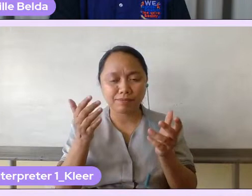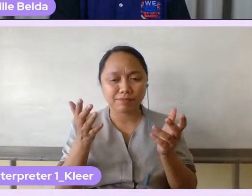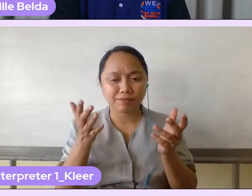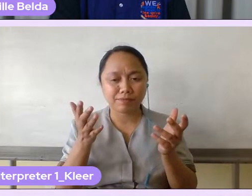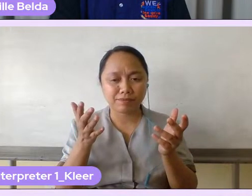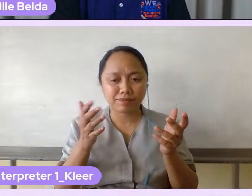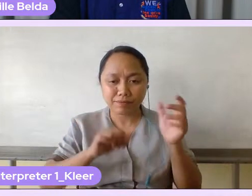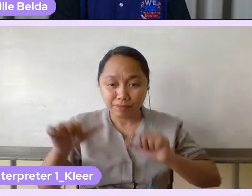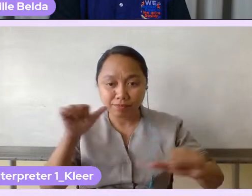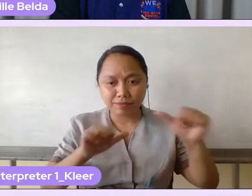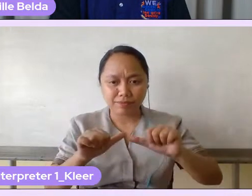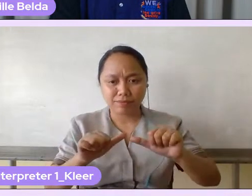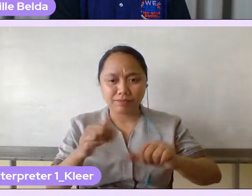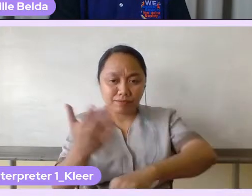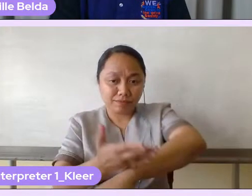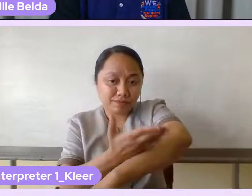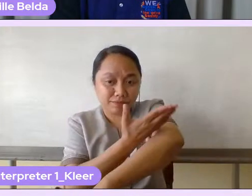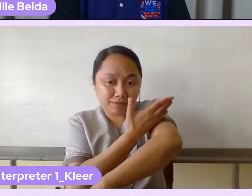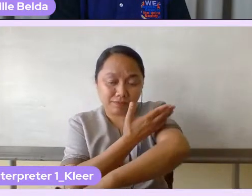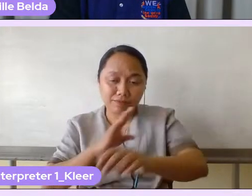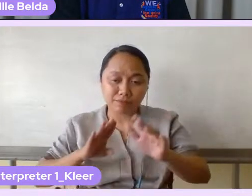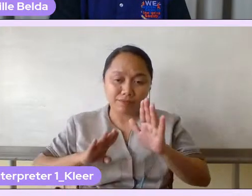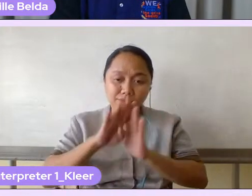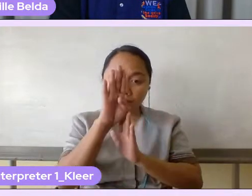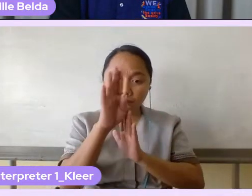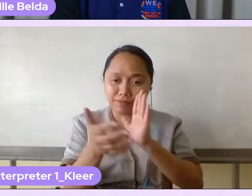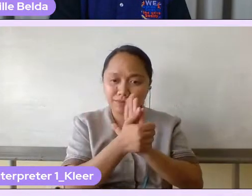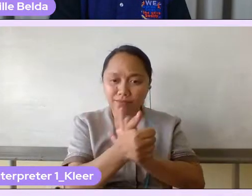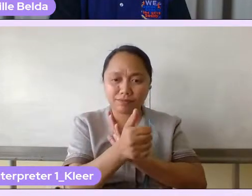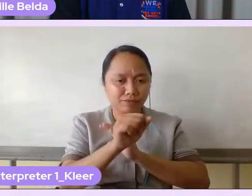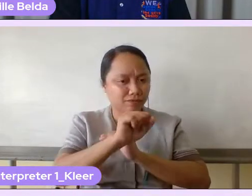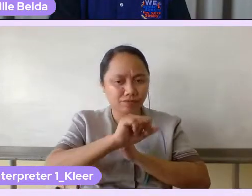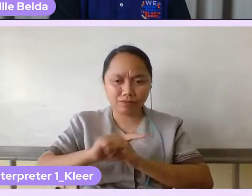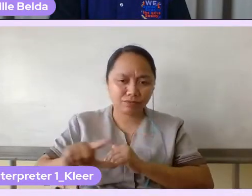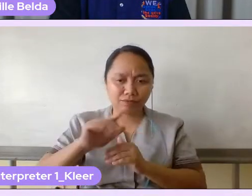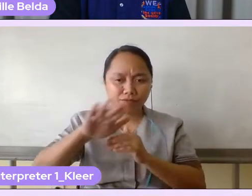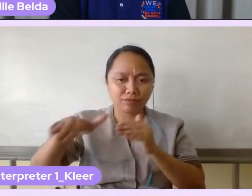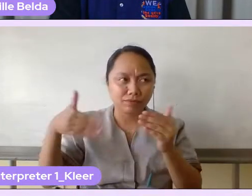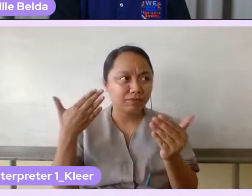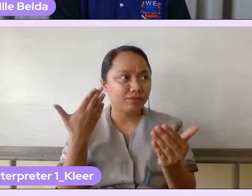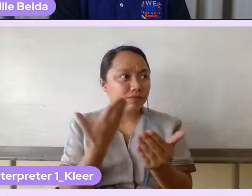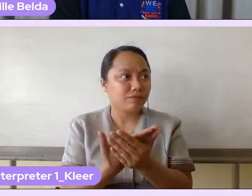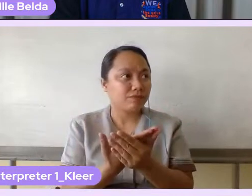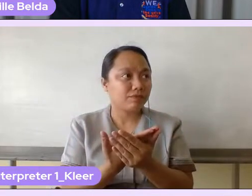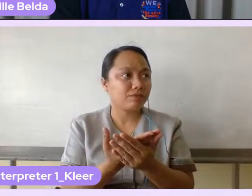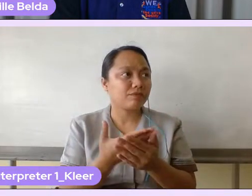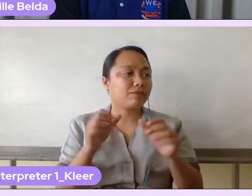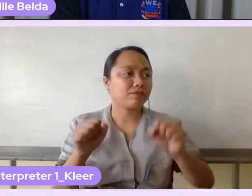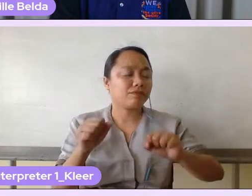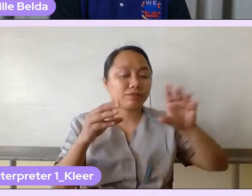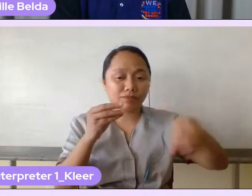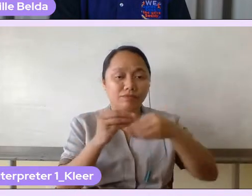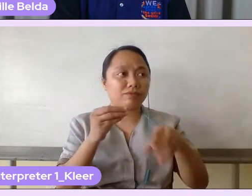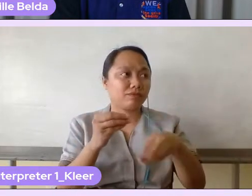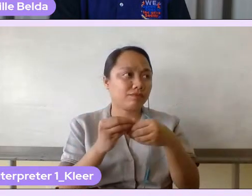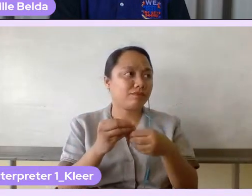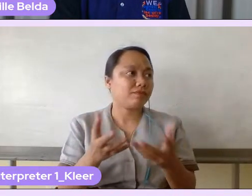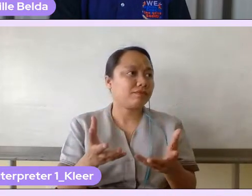to enhance their skills and everyday yung madadagdagan yung kanilang matututunan.